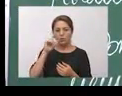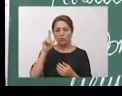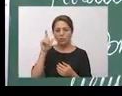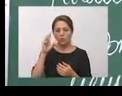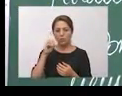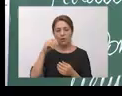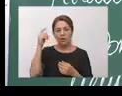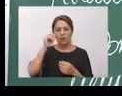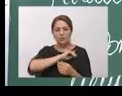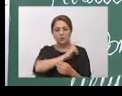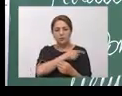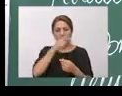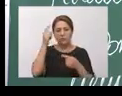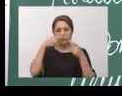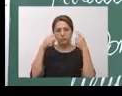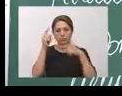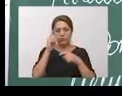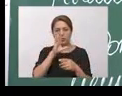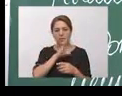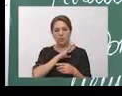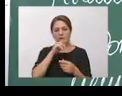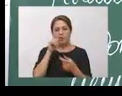веревки из дождинок вьют.